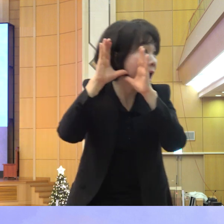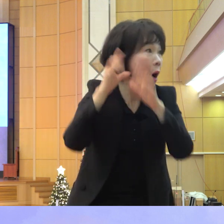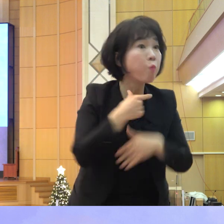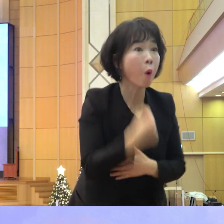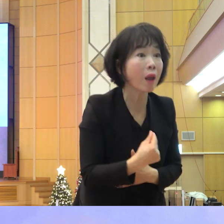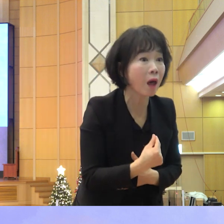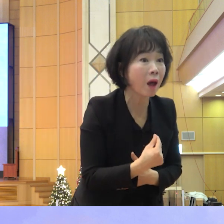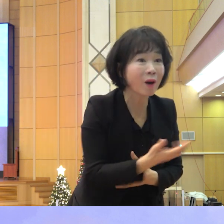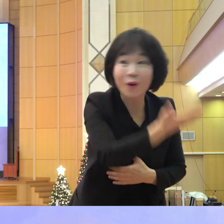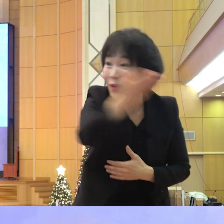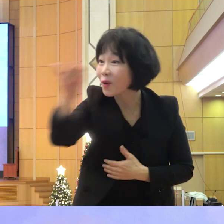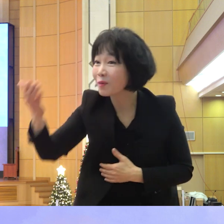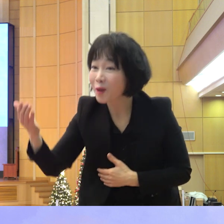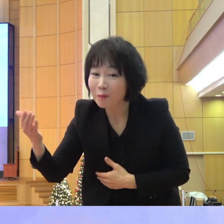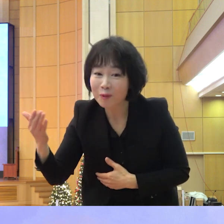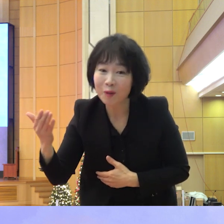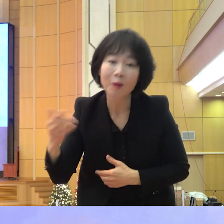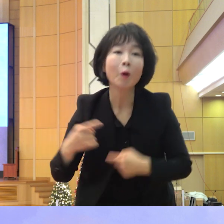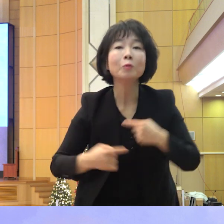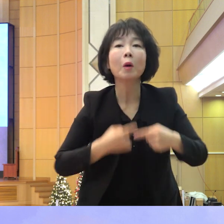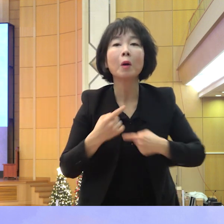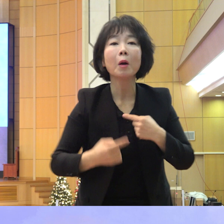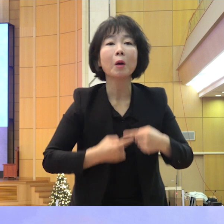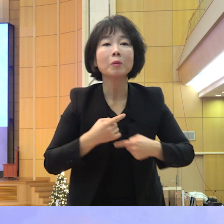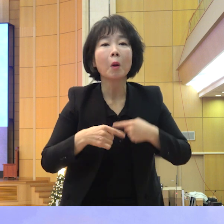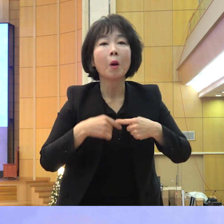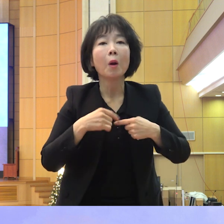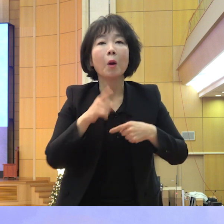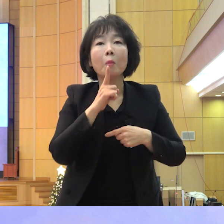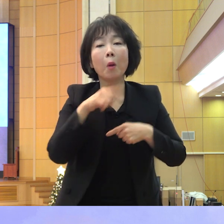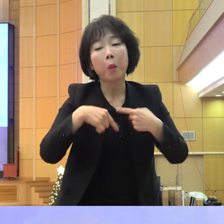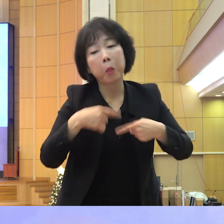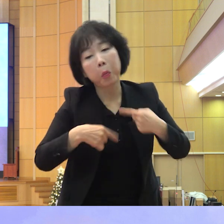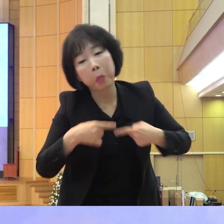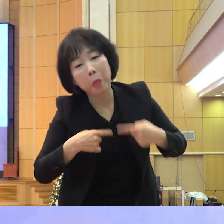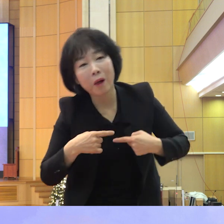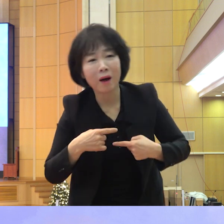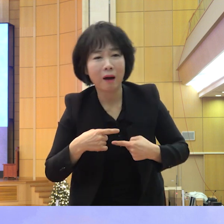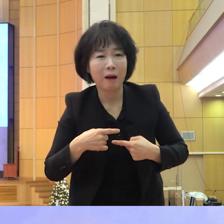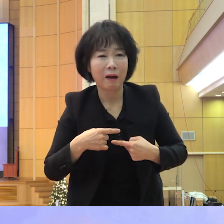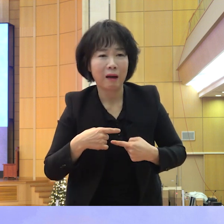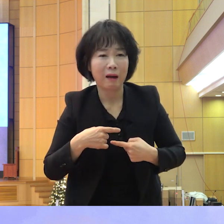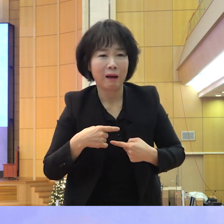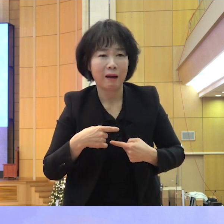원하시면서 여러분들이 말하는 건 왜 그렇게 목이만한 소리만 합니까?